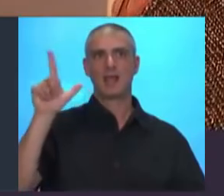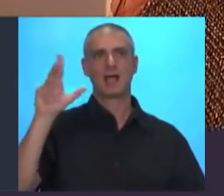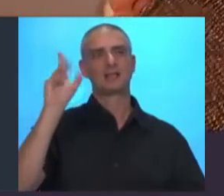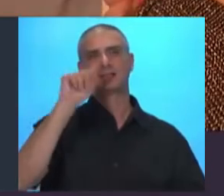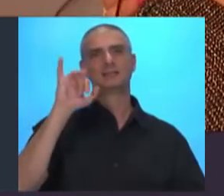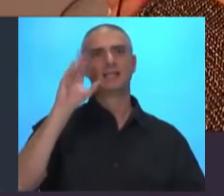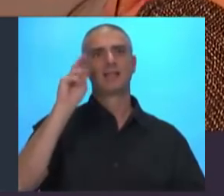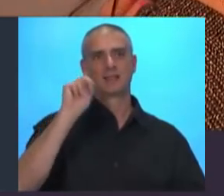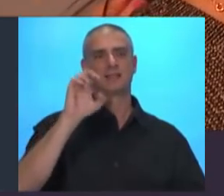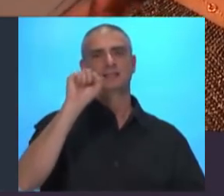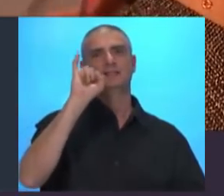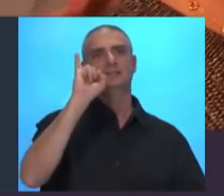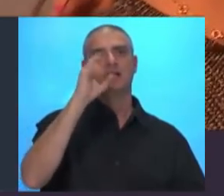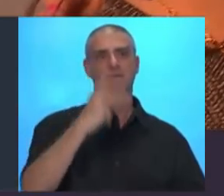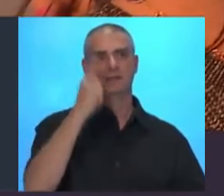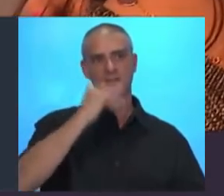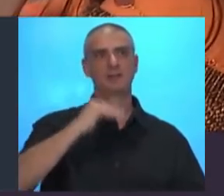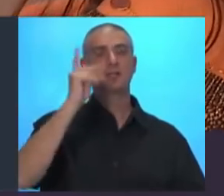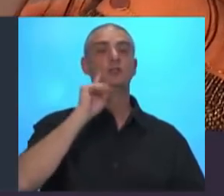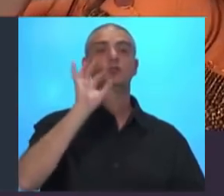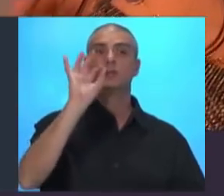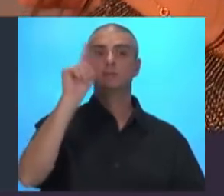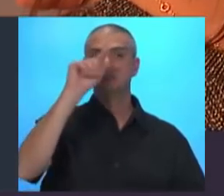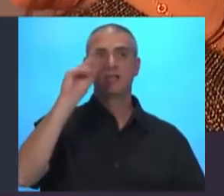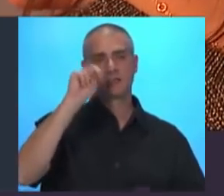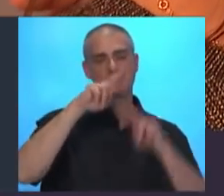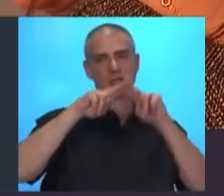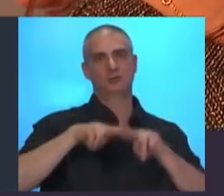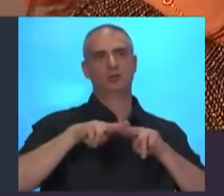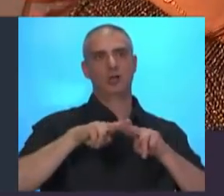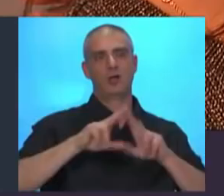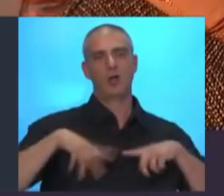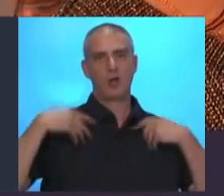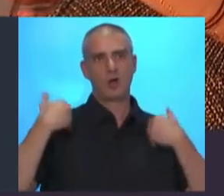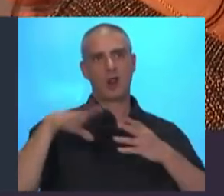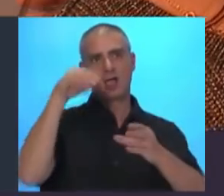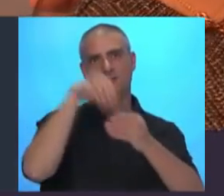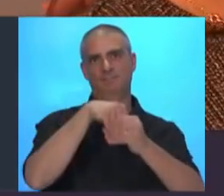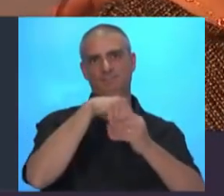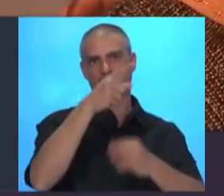היא תגדל והשם של זידן יישאר איתנו לכל החיים.